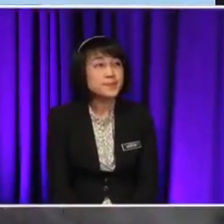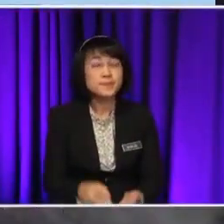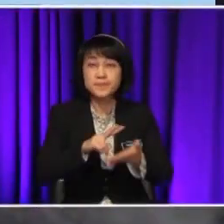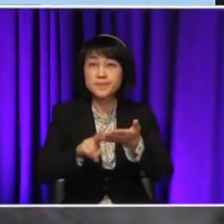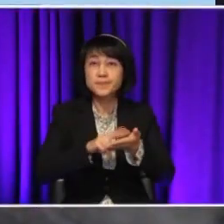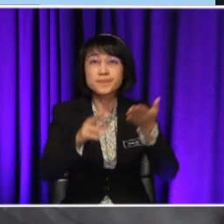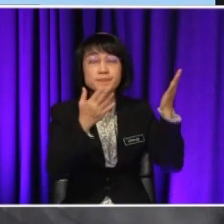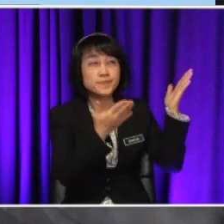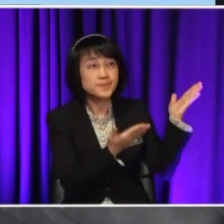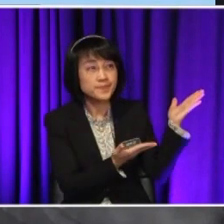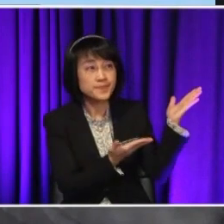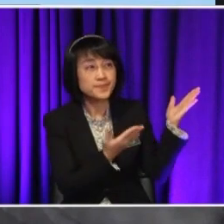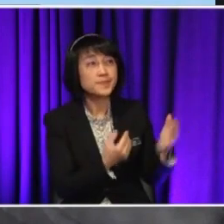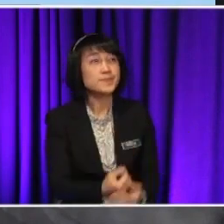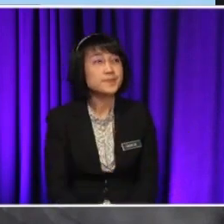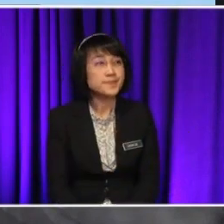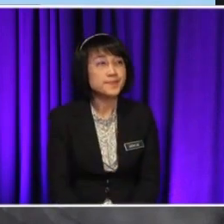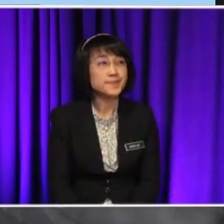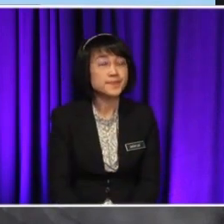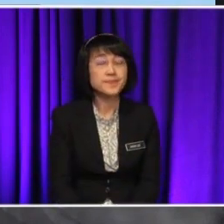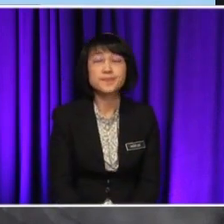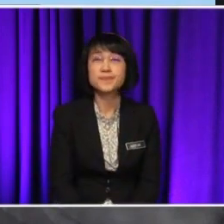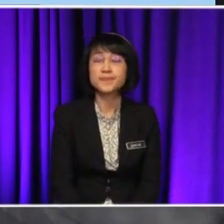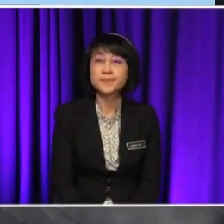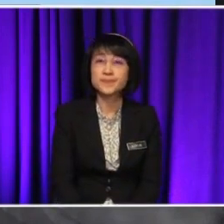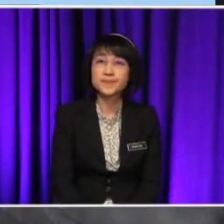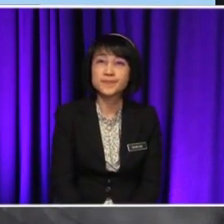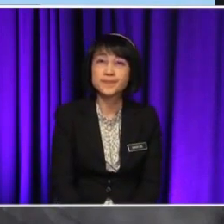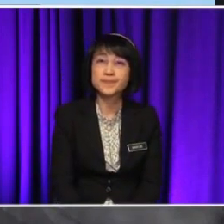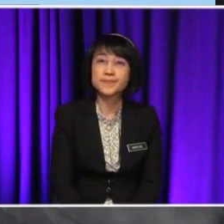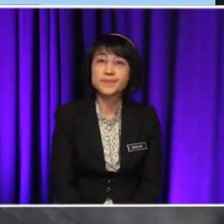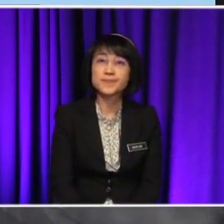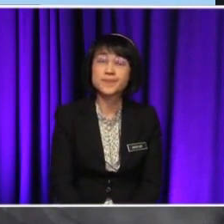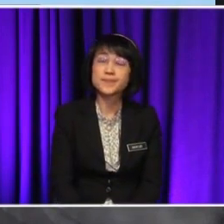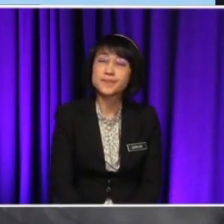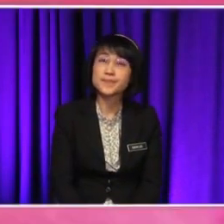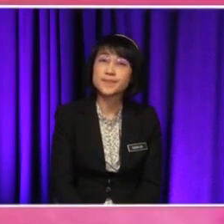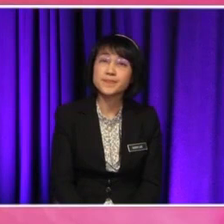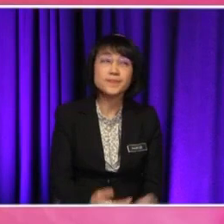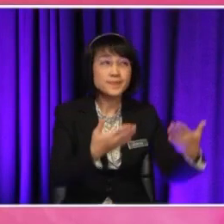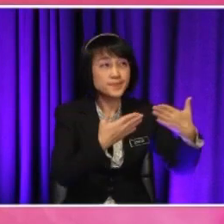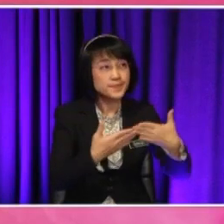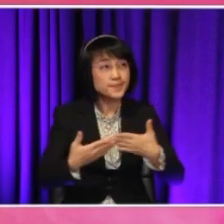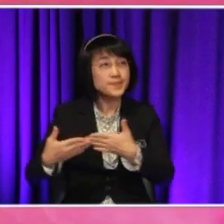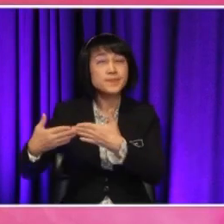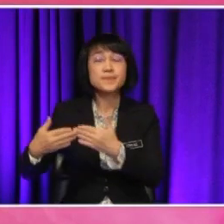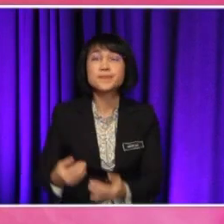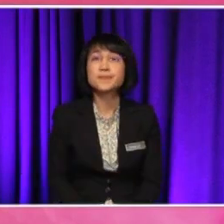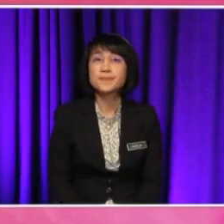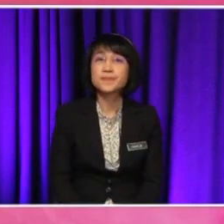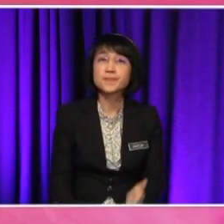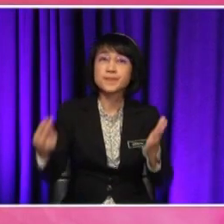warna, ilustrasi, graf dan carta, fotografi, simbol dan ikon. Okey, kita teruskan lagi ulang